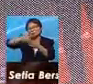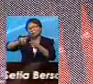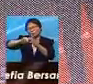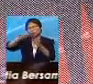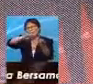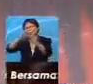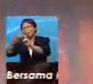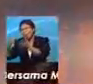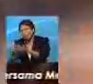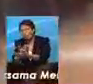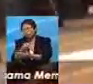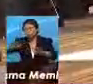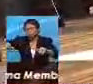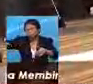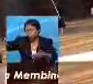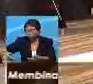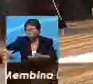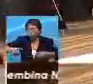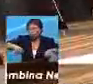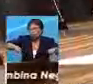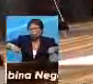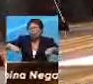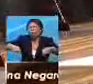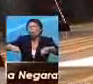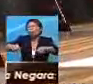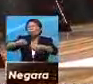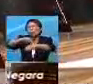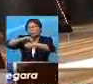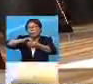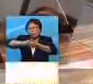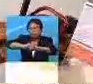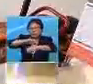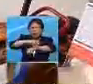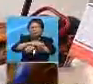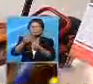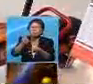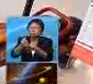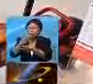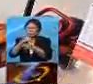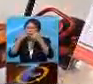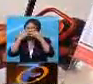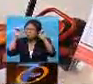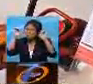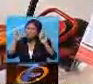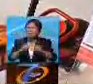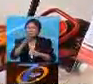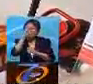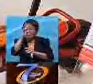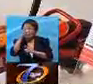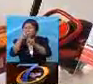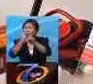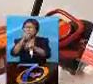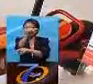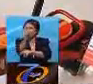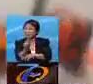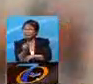revolusi baru dengan memperkenalkan jentera mesra alam, jimat dan efisien. Direka khas oleh pereka terkenal dari